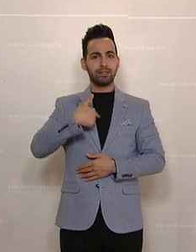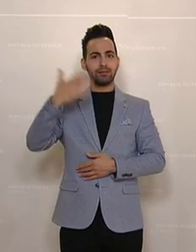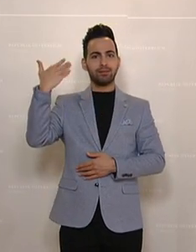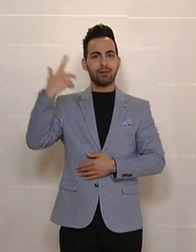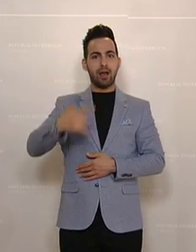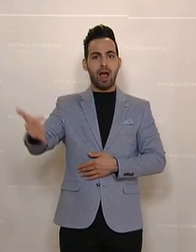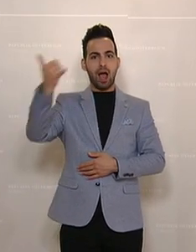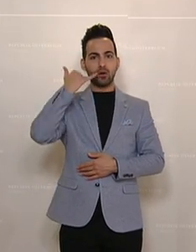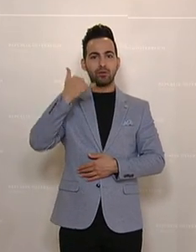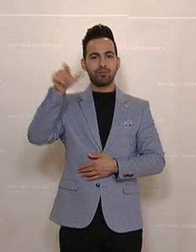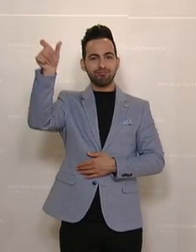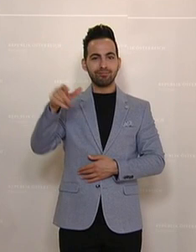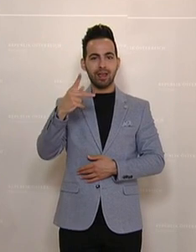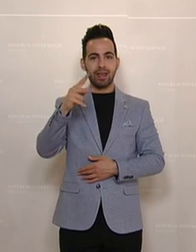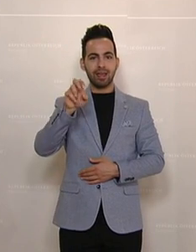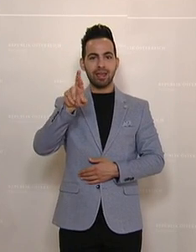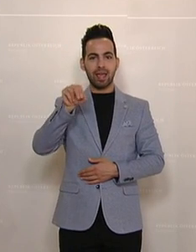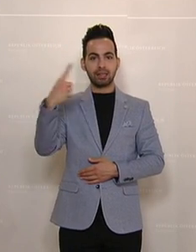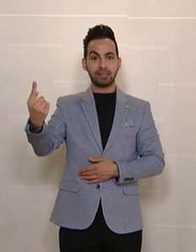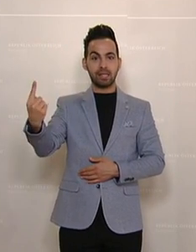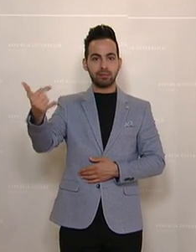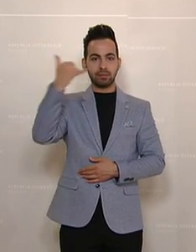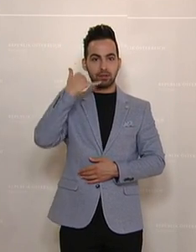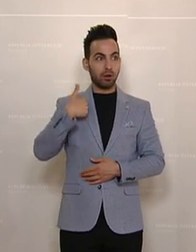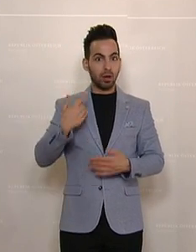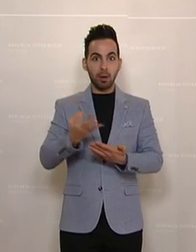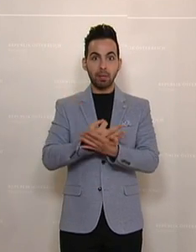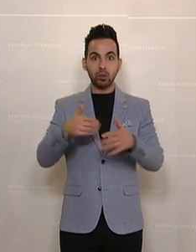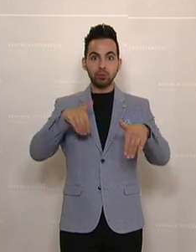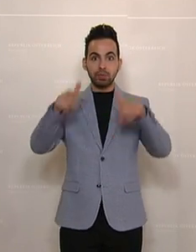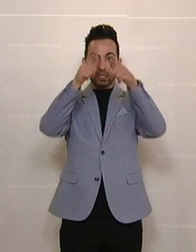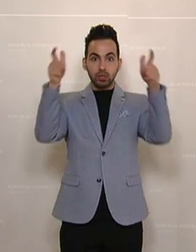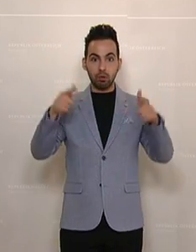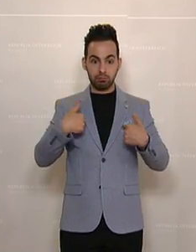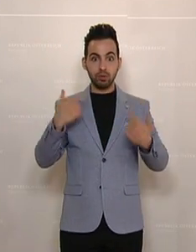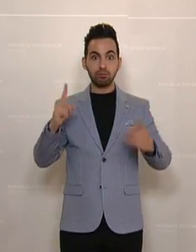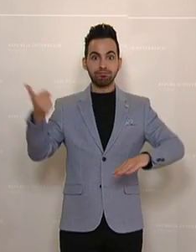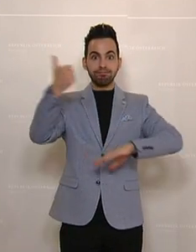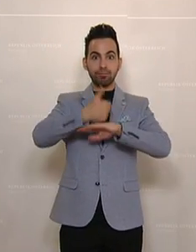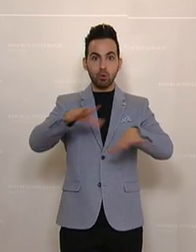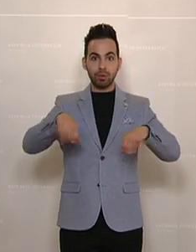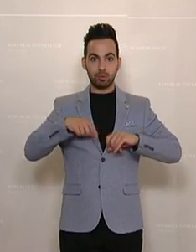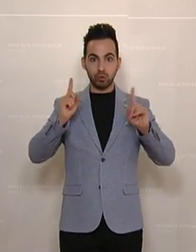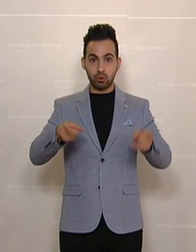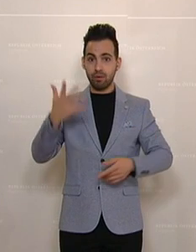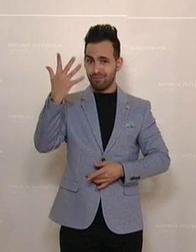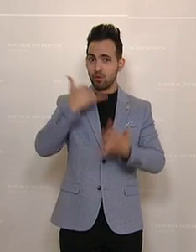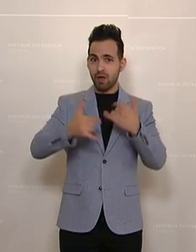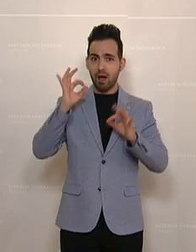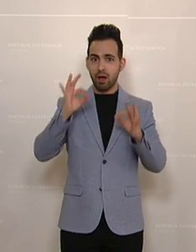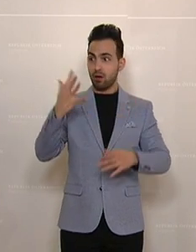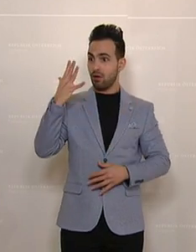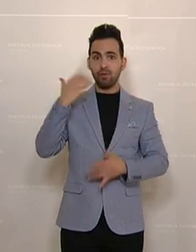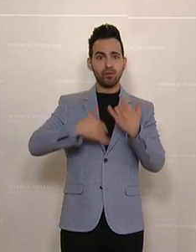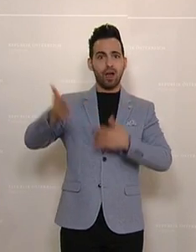der Anruf Christian Kerns ereilt hat, das Bildungsministerium zu übernehmen. Fünf